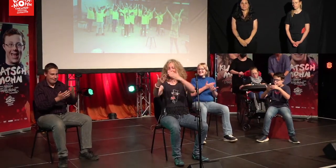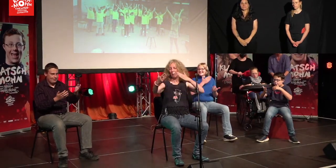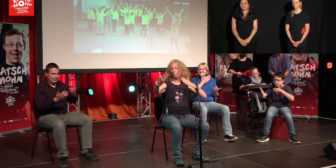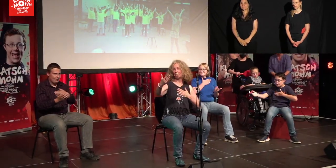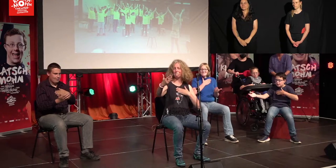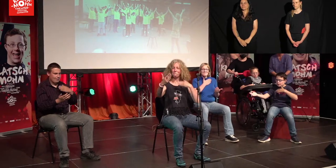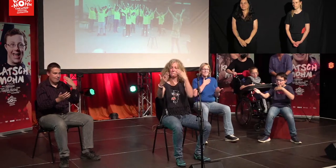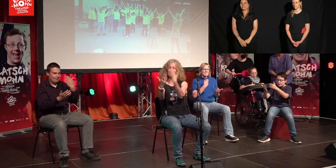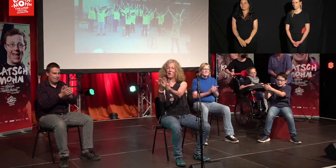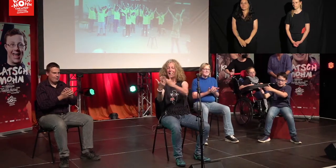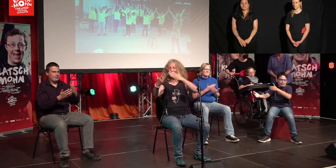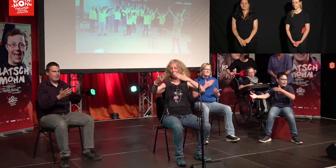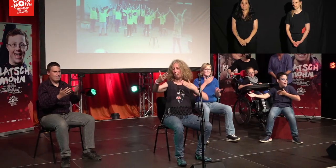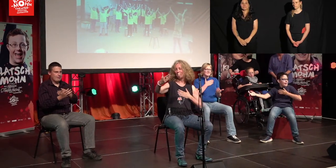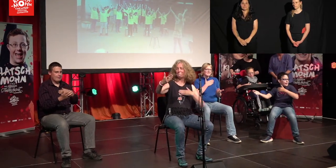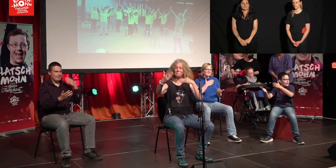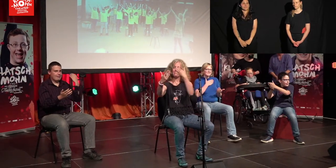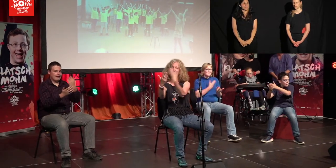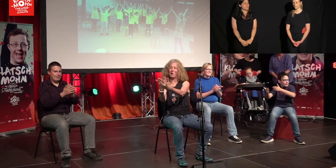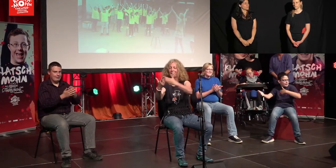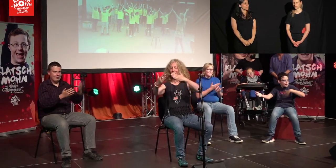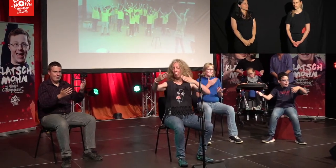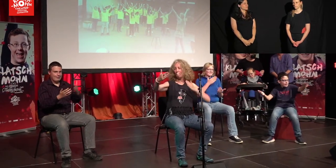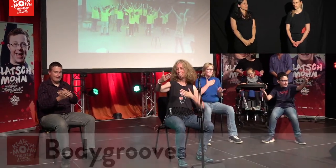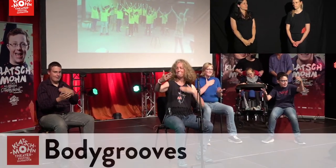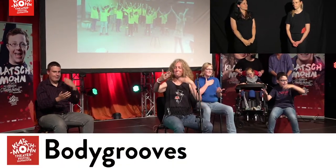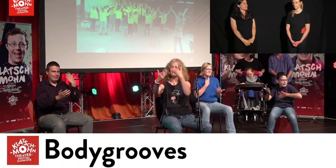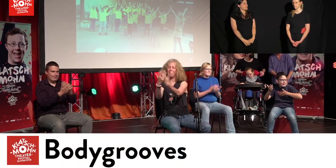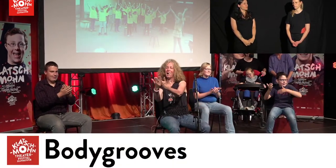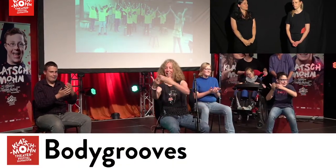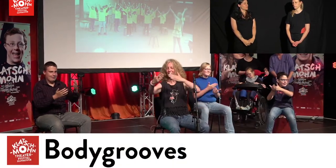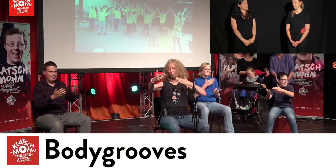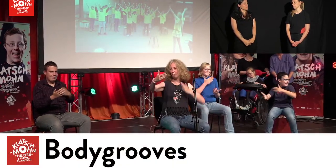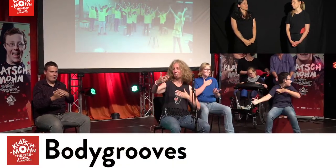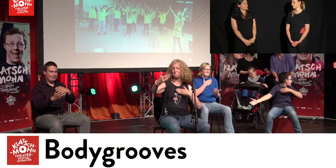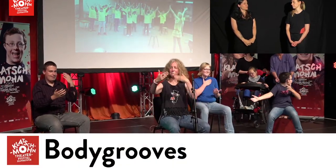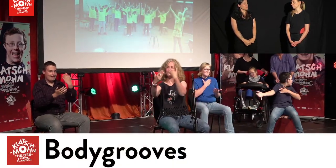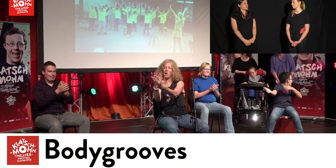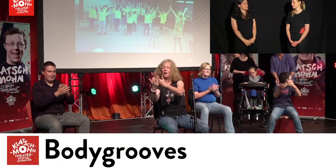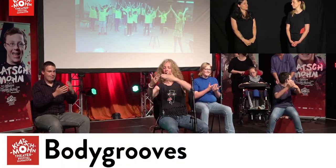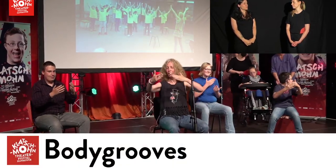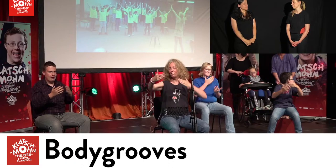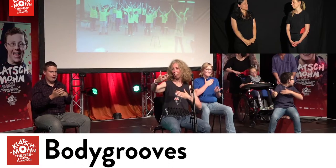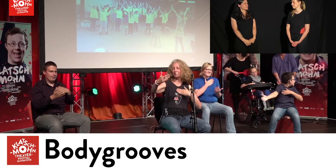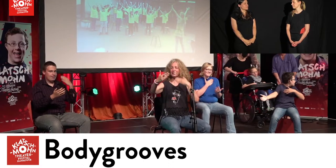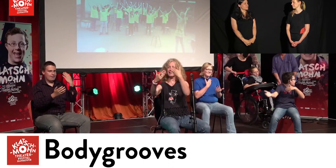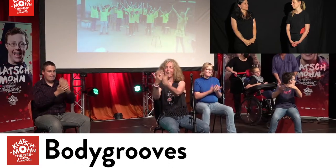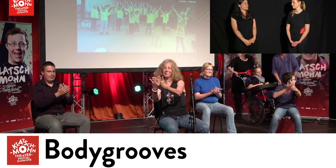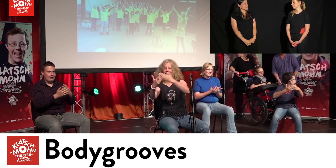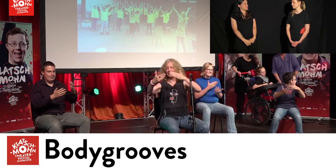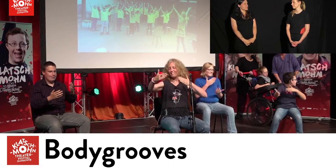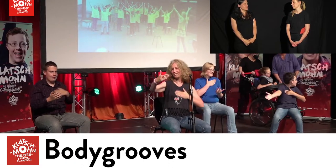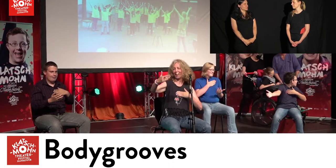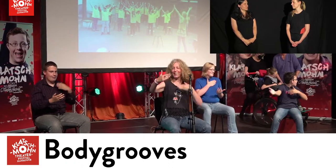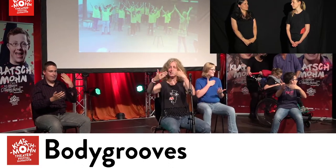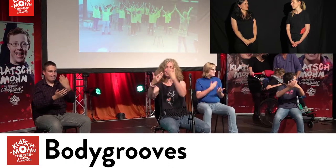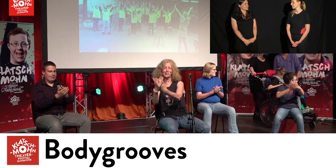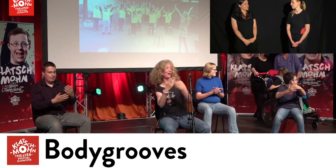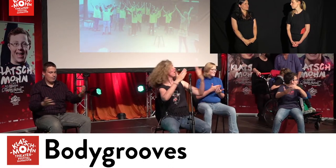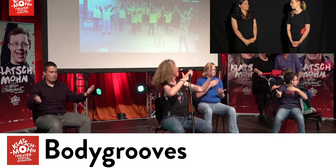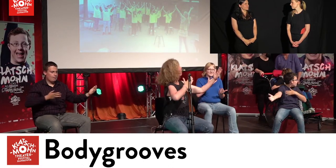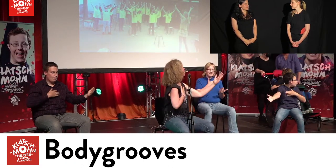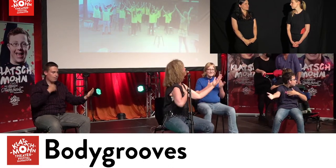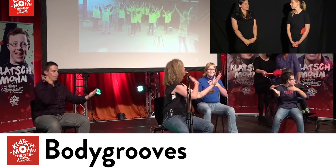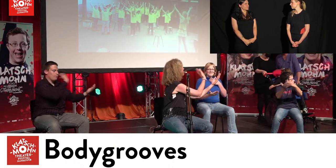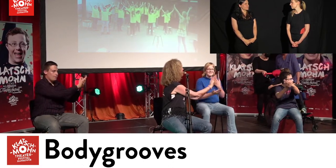ba, ba. M-ba, m-ba, m-ba. Und auch die andere